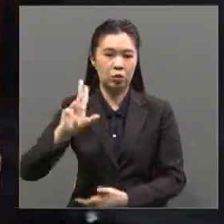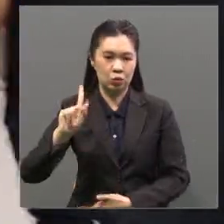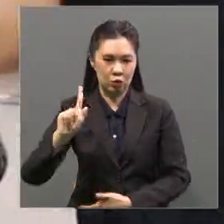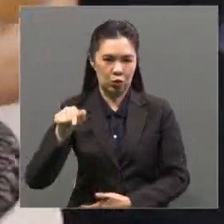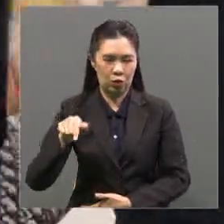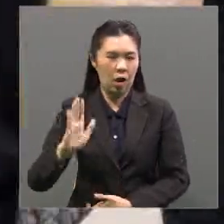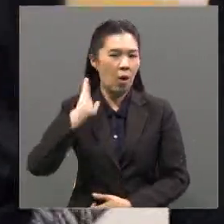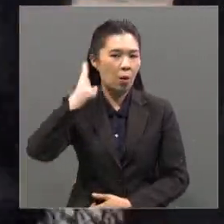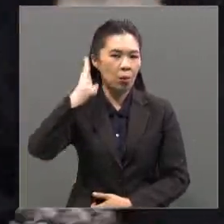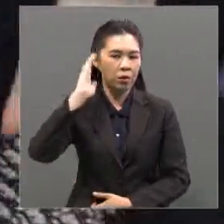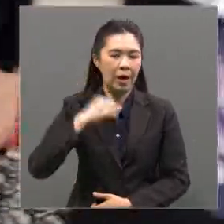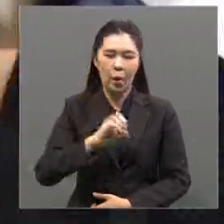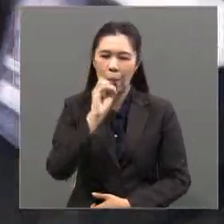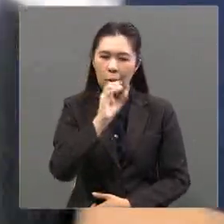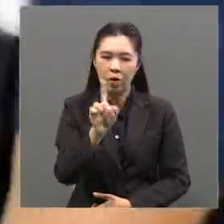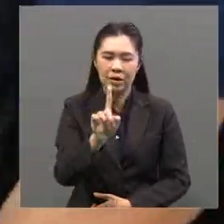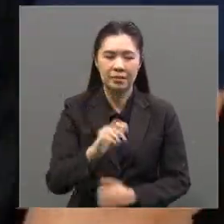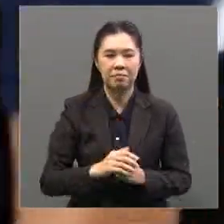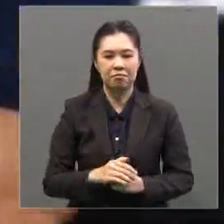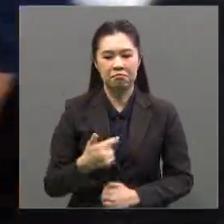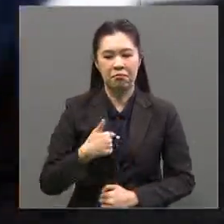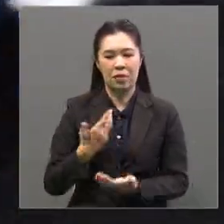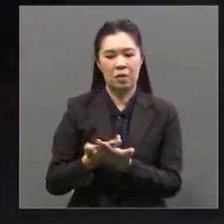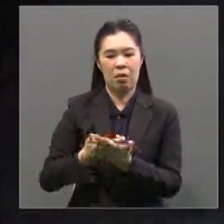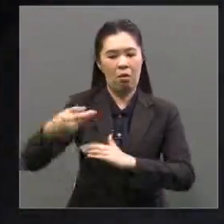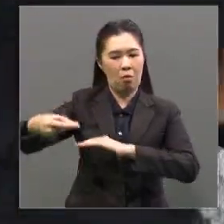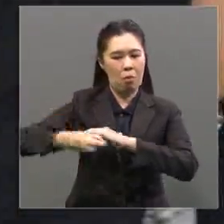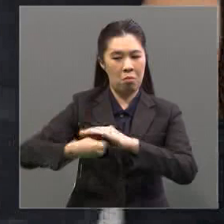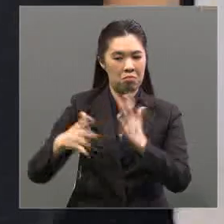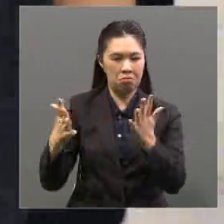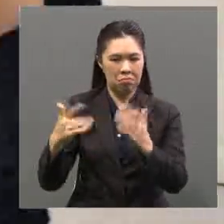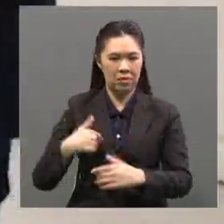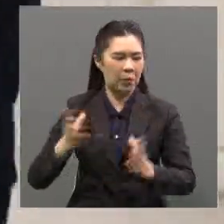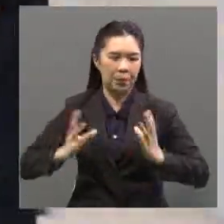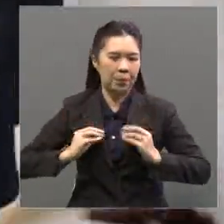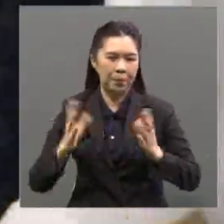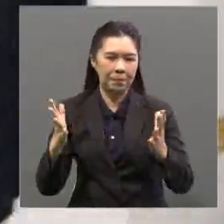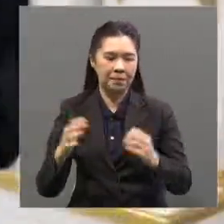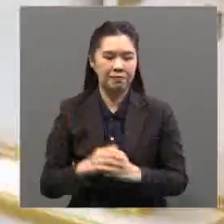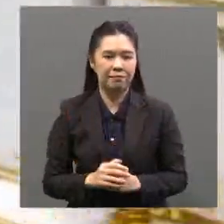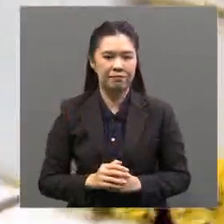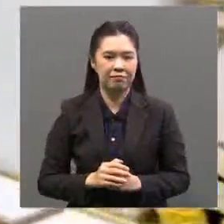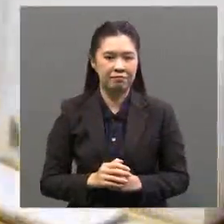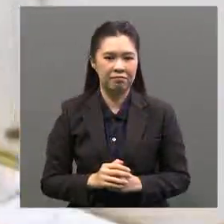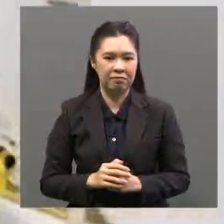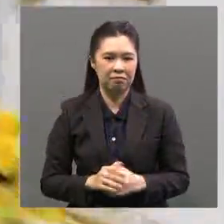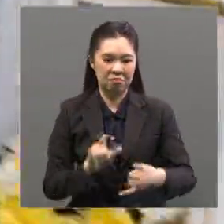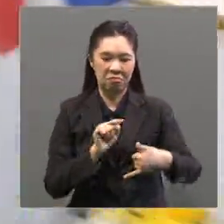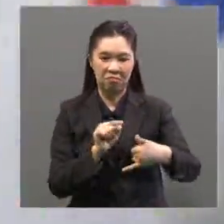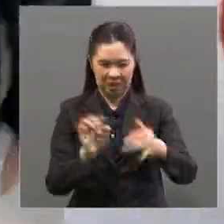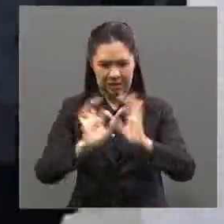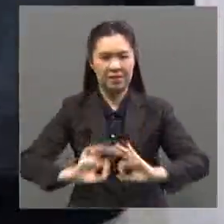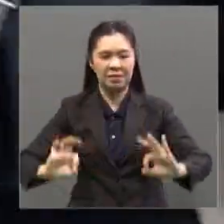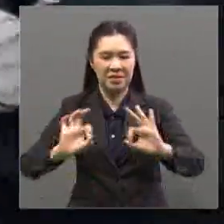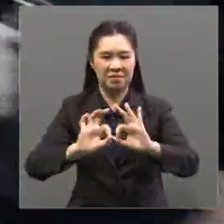ในบอยเนี่ยก็พูดเพียงสั้นๆนะคะบอกว่าไม่ได้เรียกรับเงินแล้วก็ให้การปฏิเสธทุกข้อกล่าวหาคือนายบอยเนี่ยตัวการสำคัญ